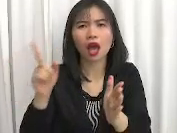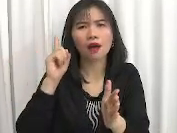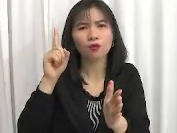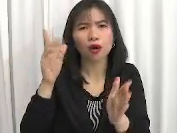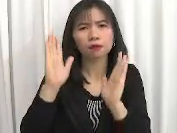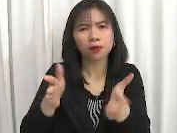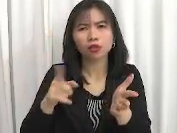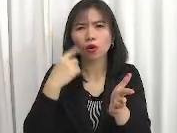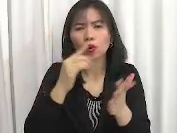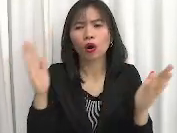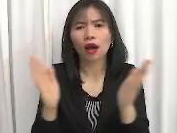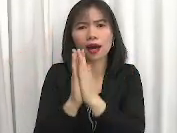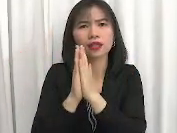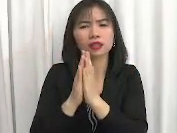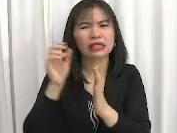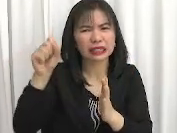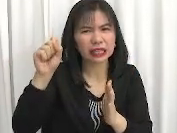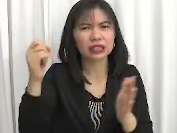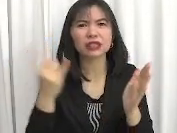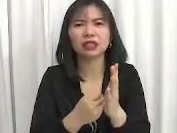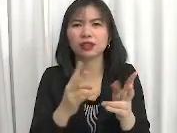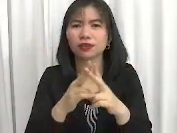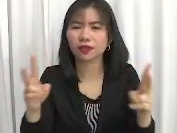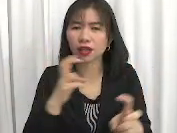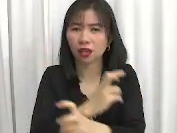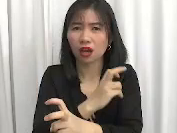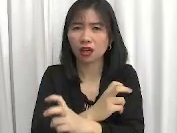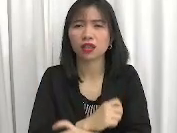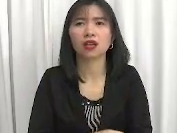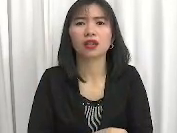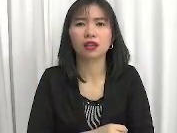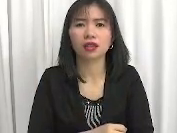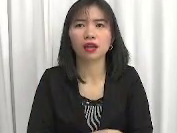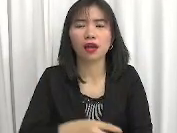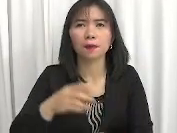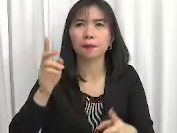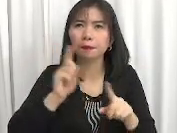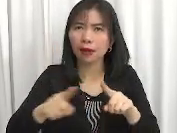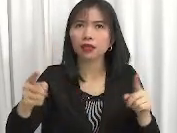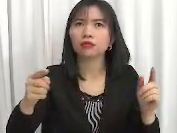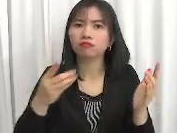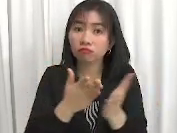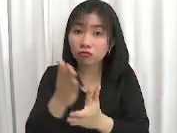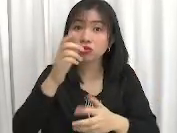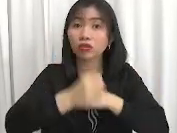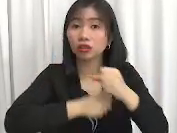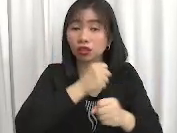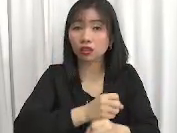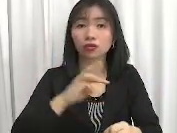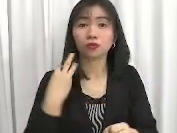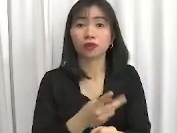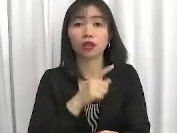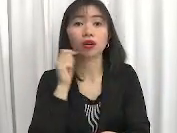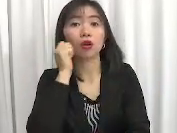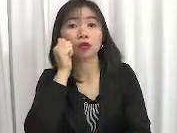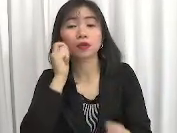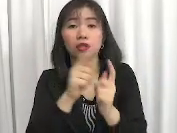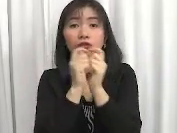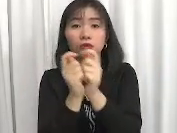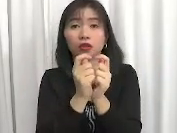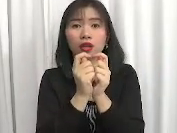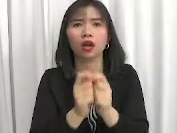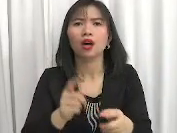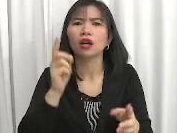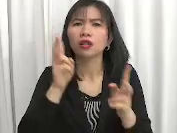hirap pa rin naman. Pero through the years po, isang blessing po yun na lagi kami nagkakasama. So, kahit na lagi kami